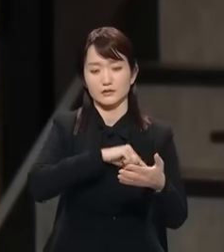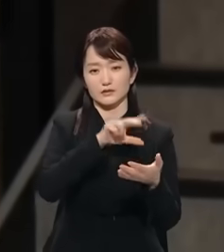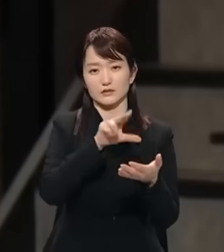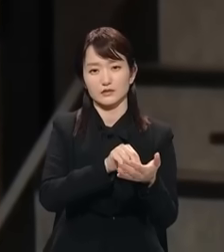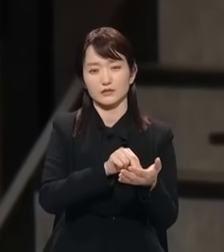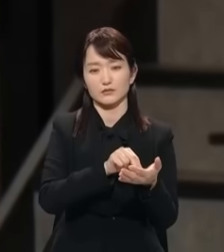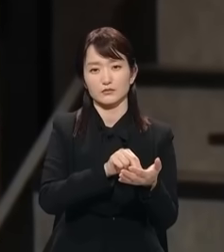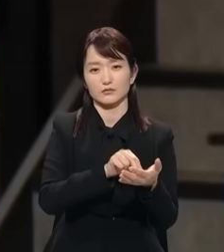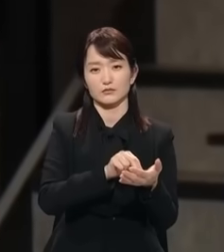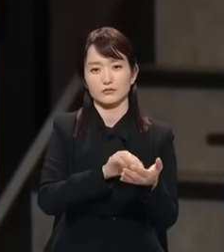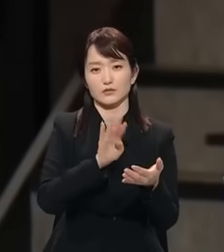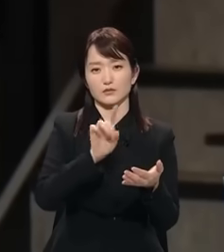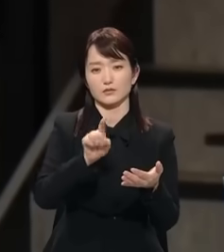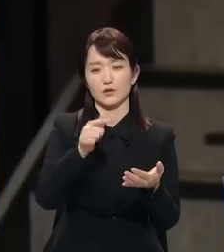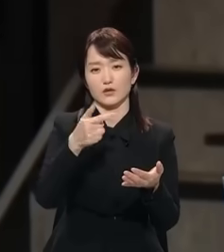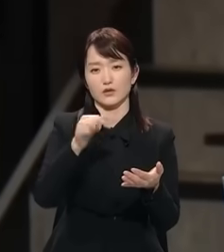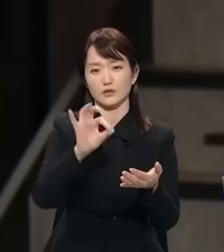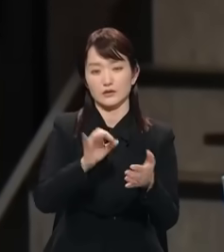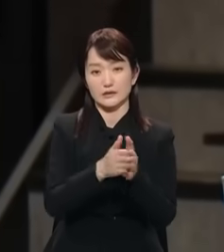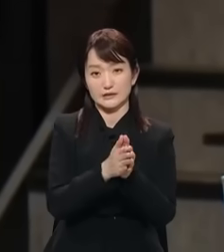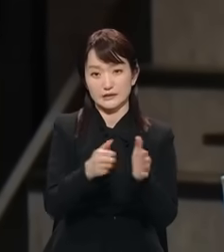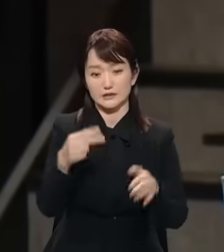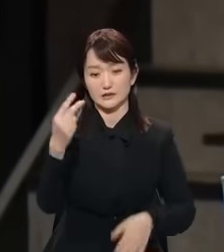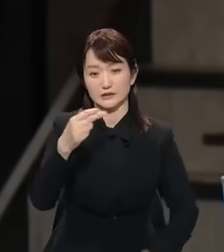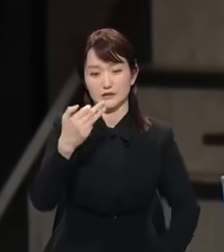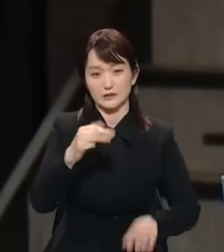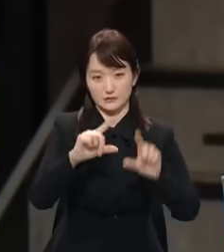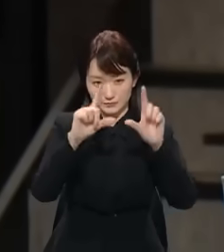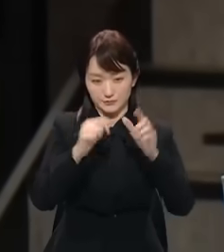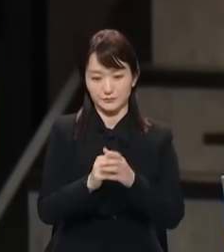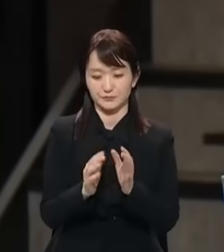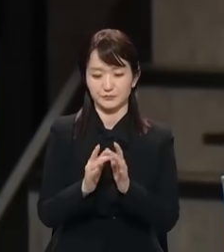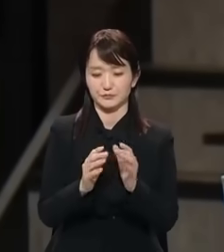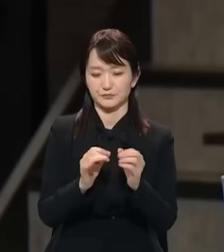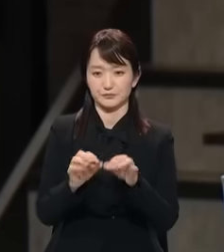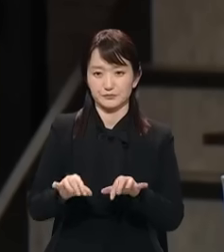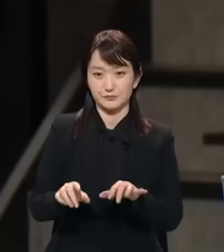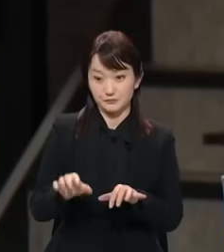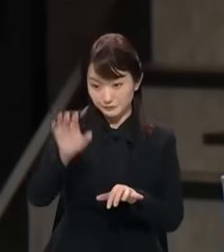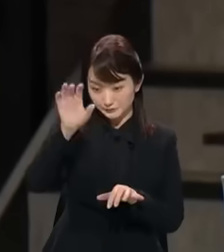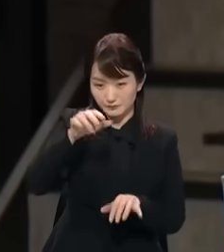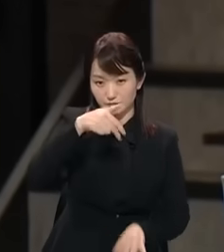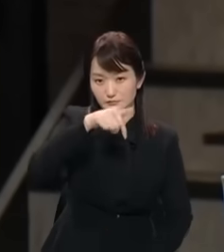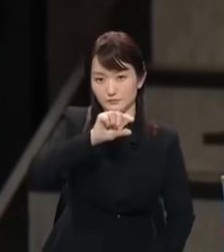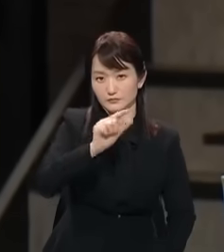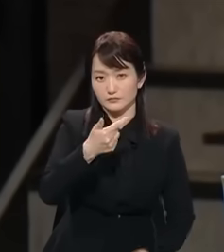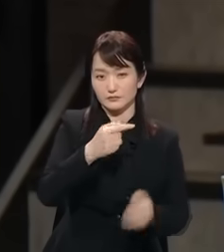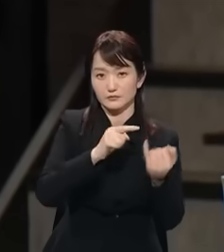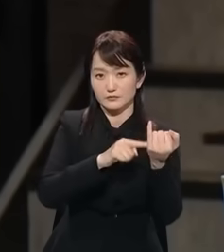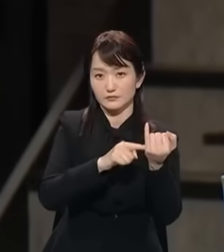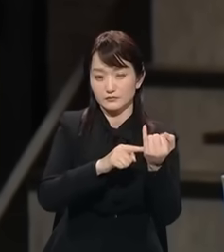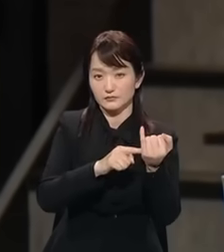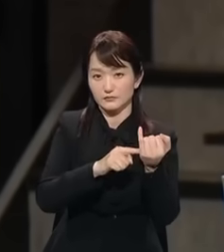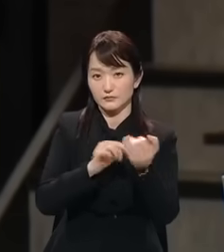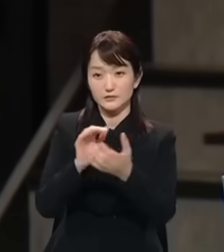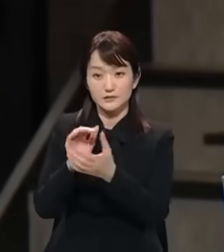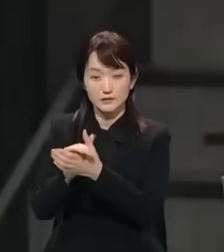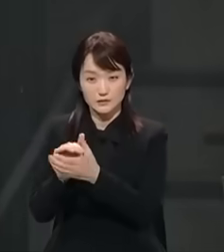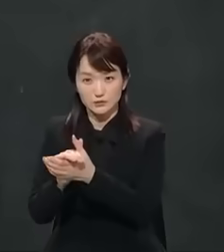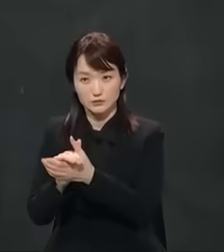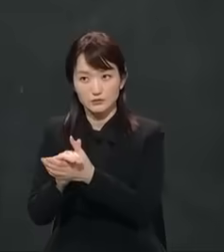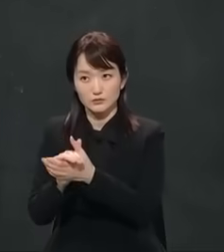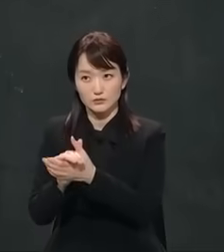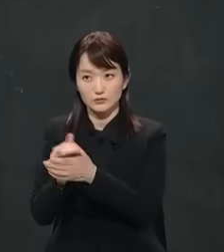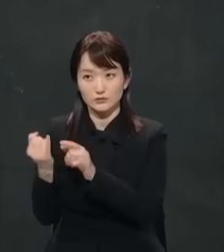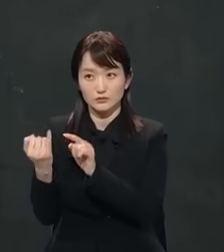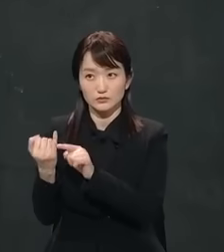것이 2018년입니다 그 당시에 이제 그 온라인 커뮤니티에 이 전종서 씨의 그 동창이다 하는 사람이